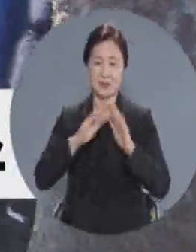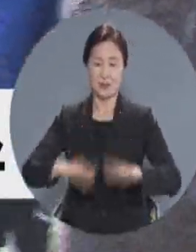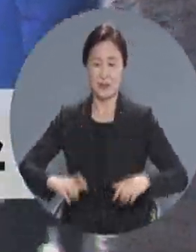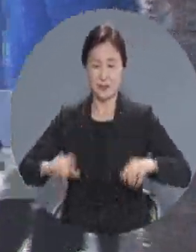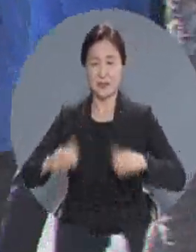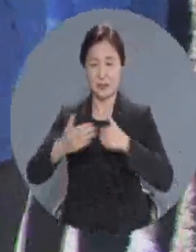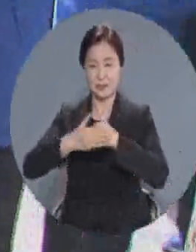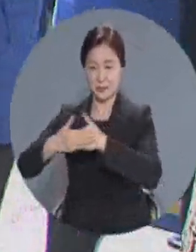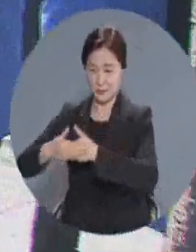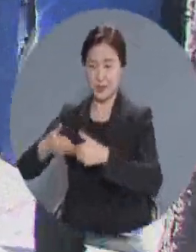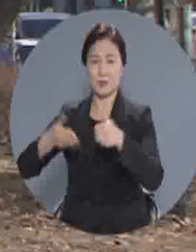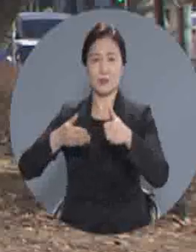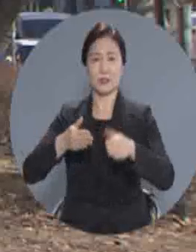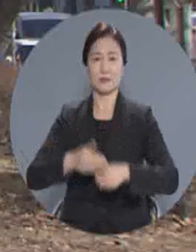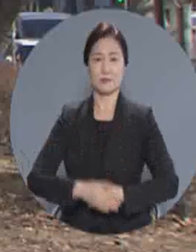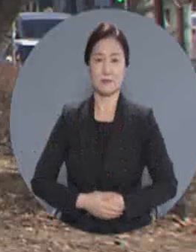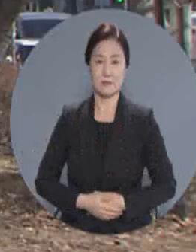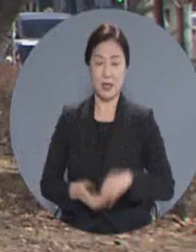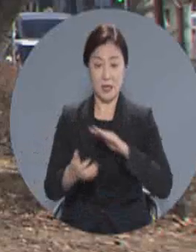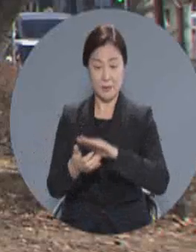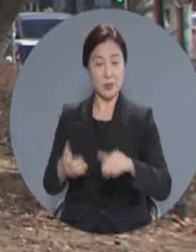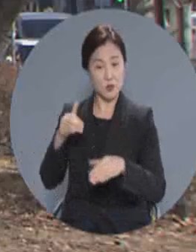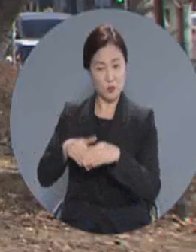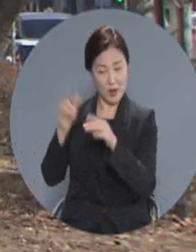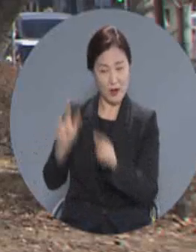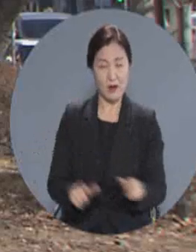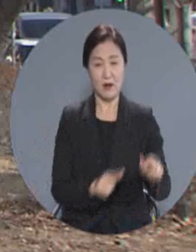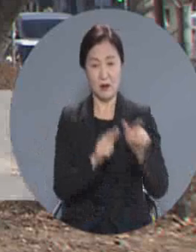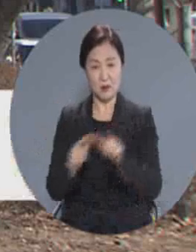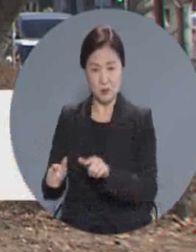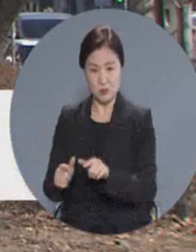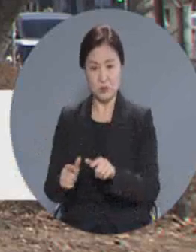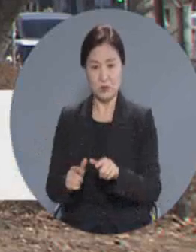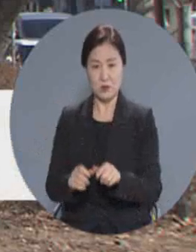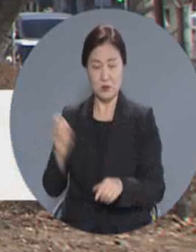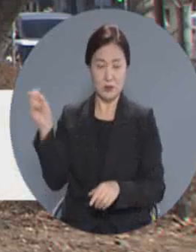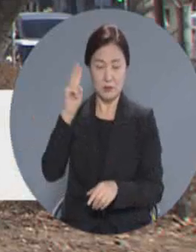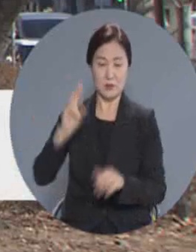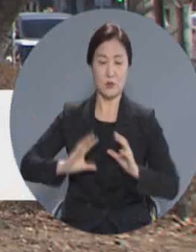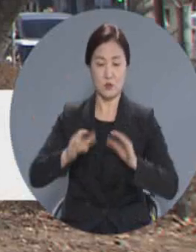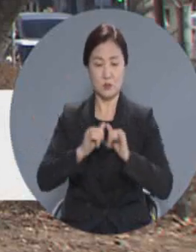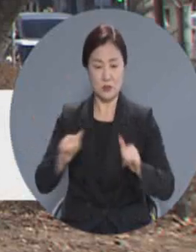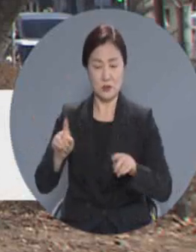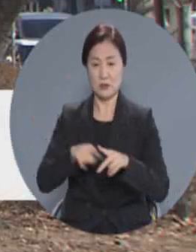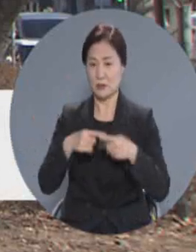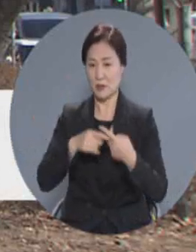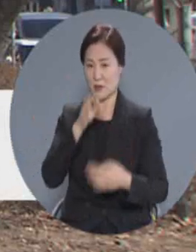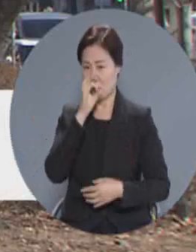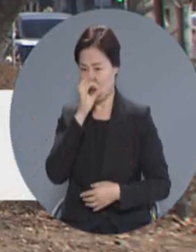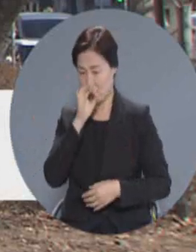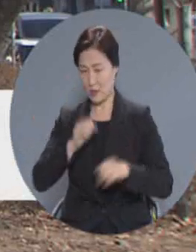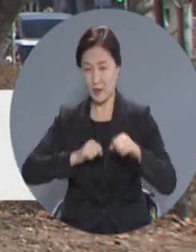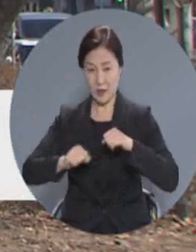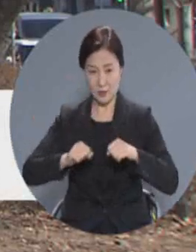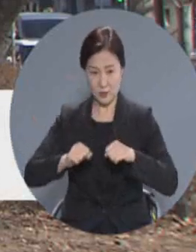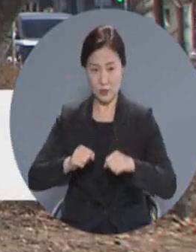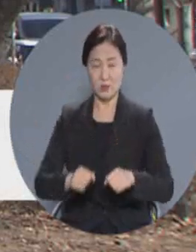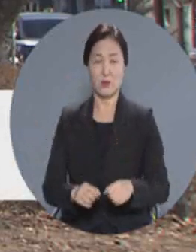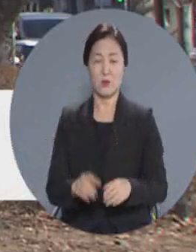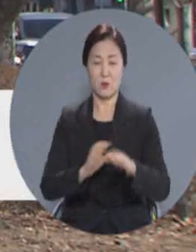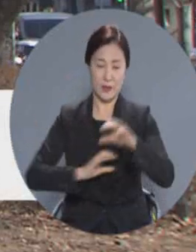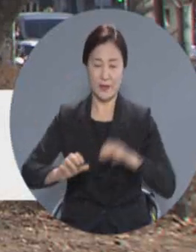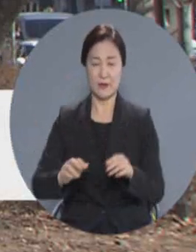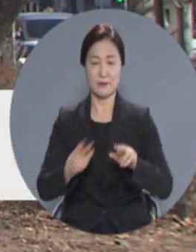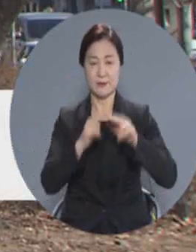모아달라고 호소했습니다. 사전투표를 하루 앞두고 국민이 납득할 수 없는 이런 행위는 오히려 이재명